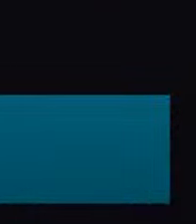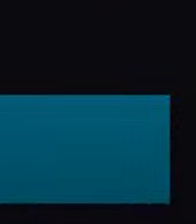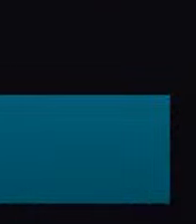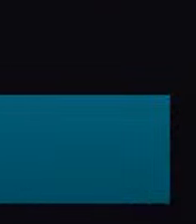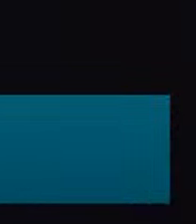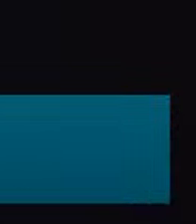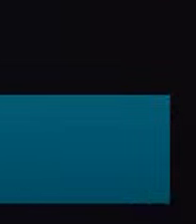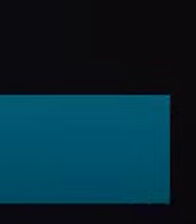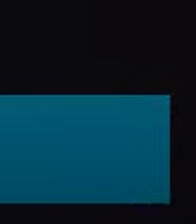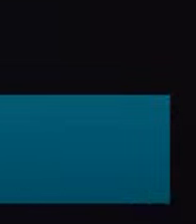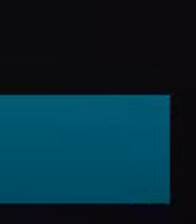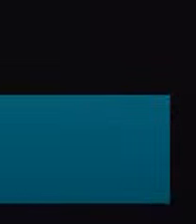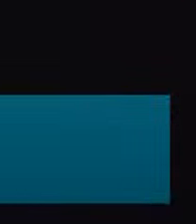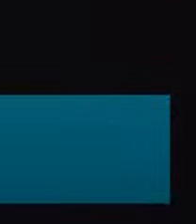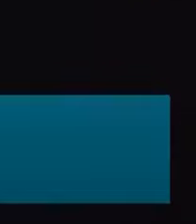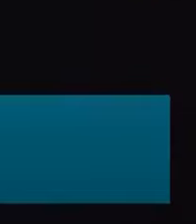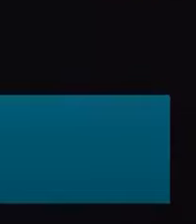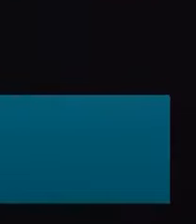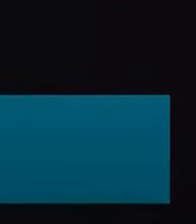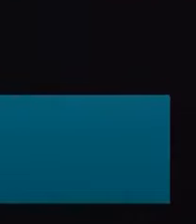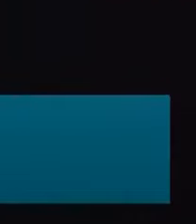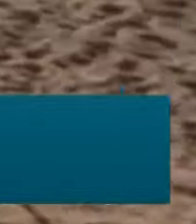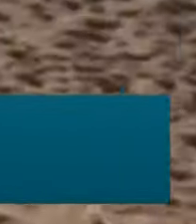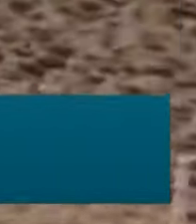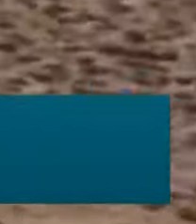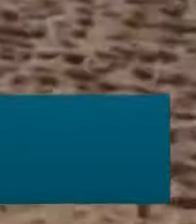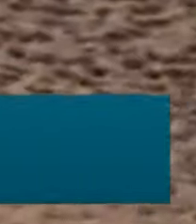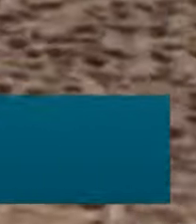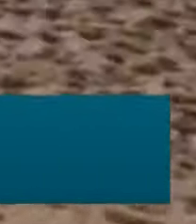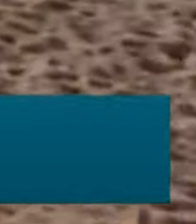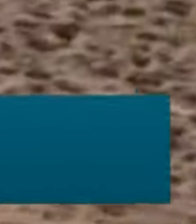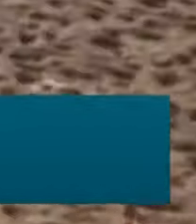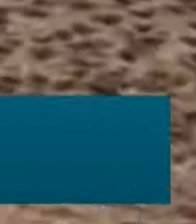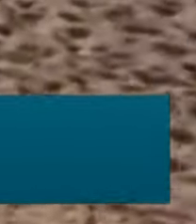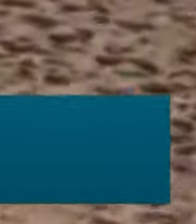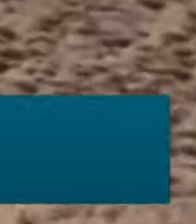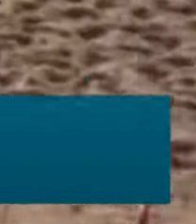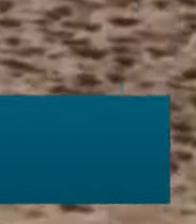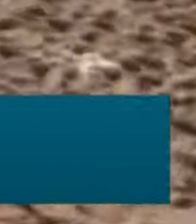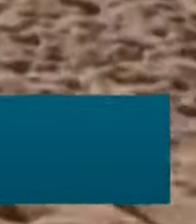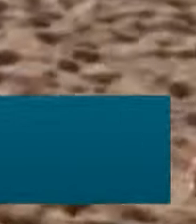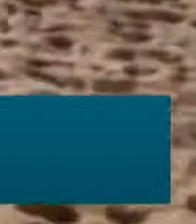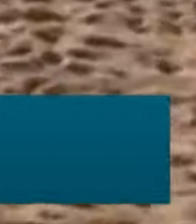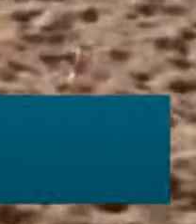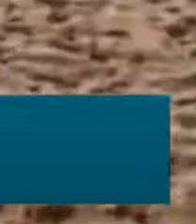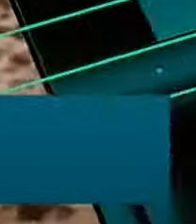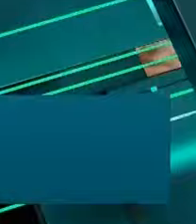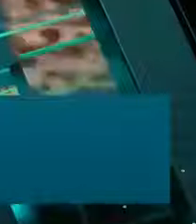Все на старт. Астана стала местом проведения всемирных игр кочевников, в числе гостей представители более 100 стран